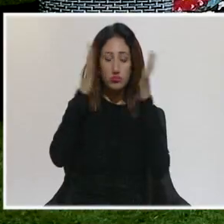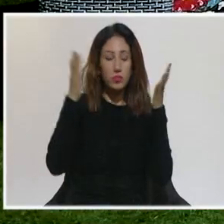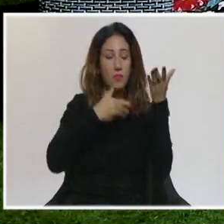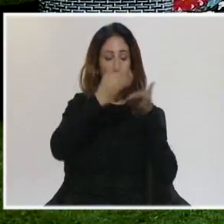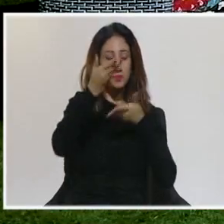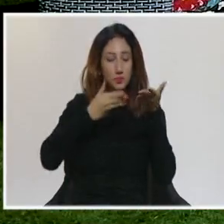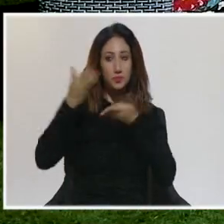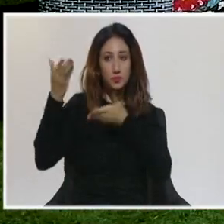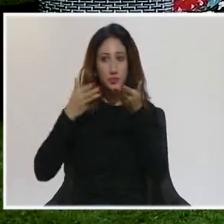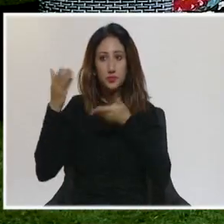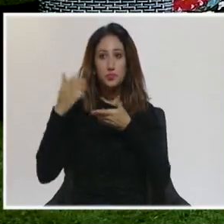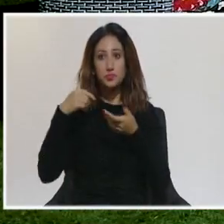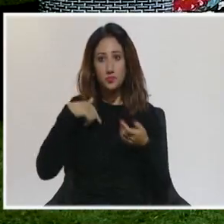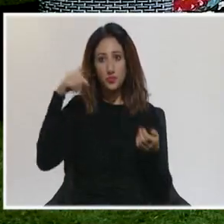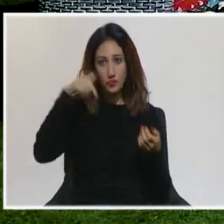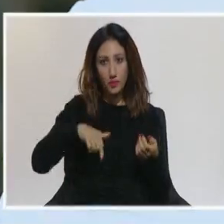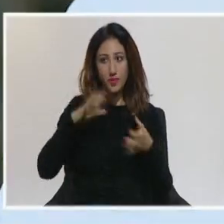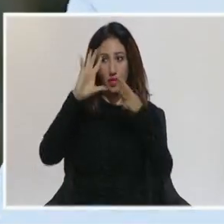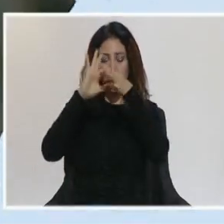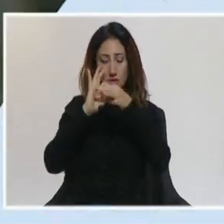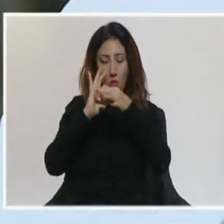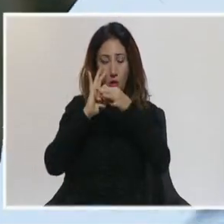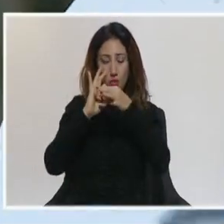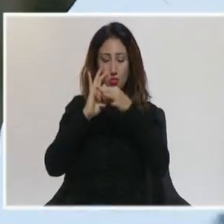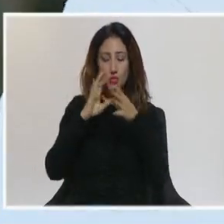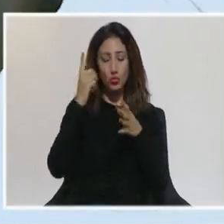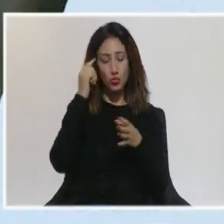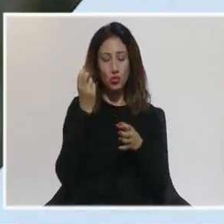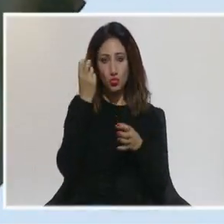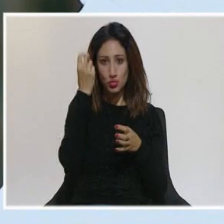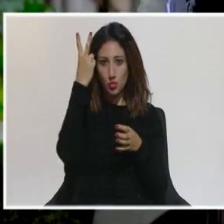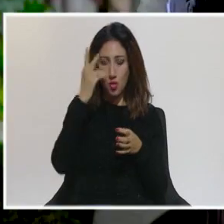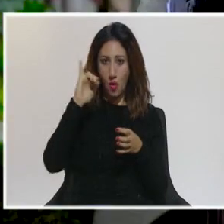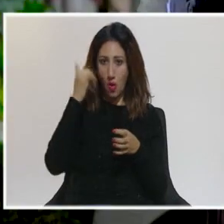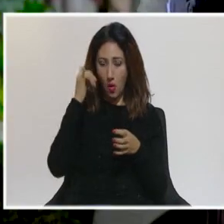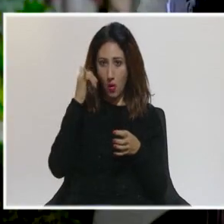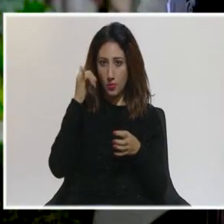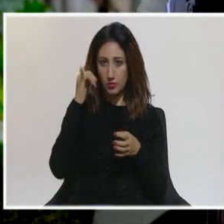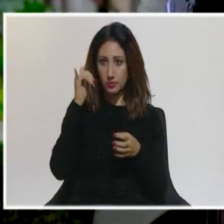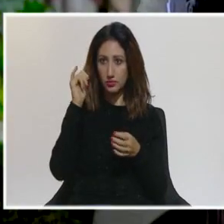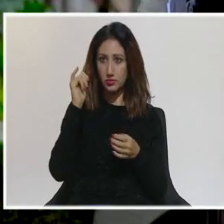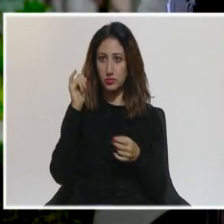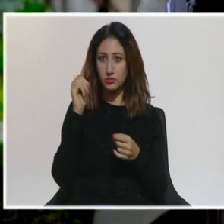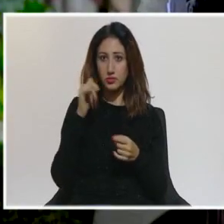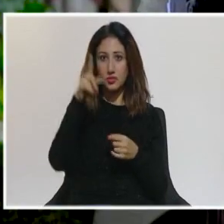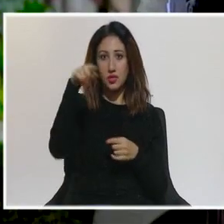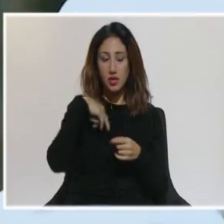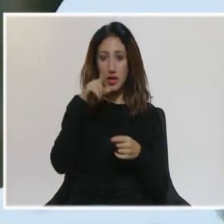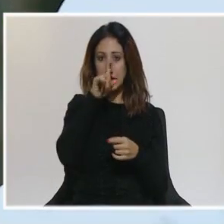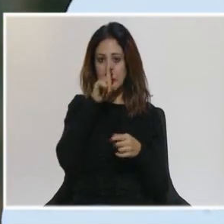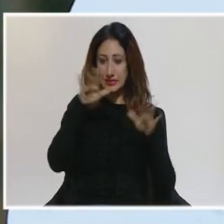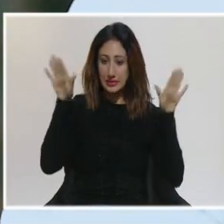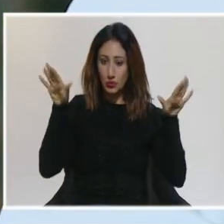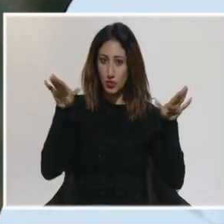افتراضيه لعلاقه شخصيه وفي تواصل مع شعراء فصحى وشعراء عاميه. بس انا وانت مش ليه مش عند مع بعض على تويتر؟ لازم نعمل